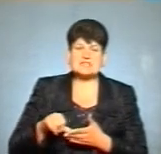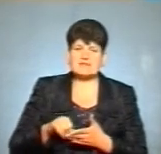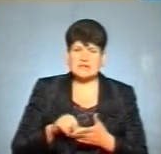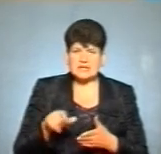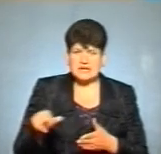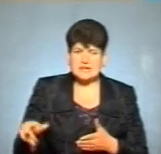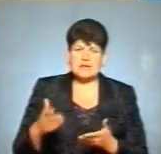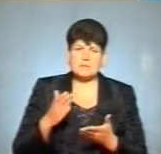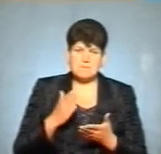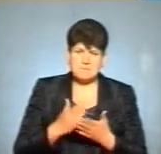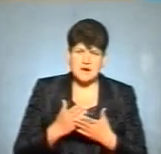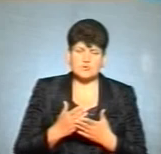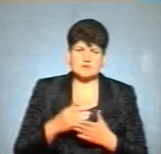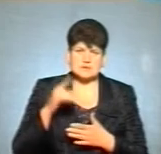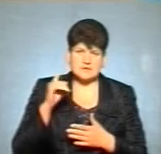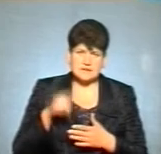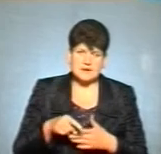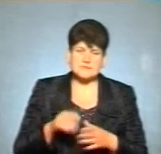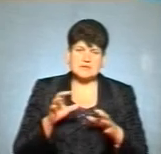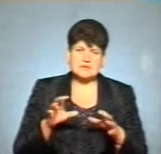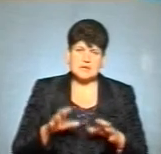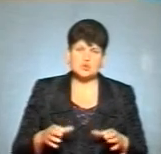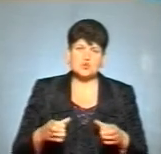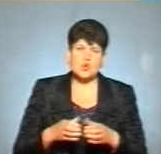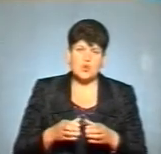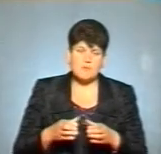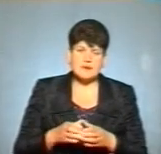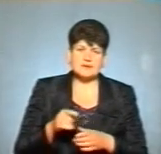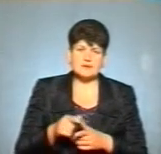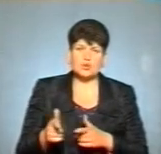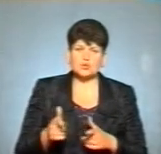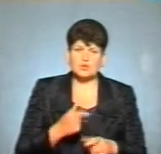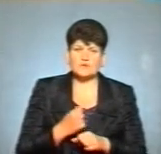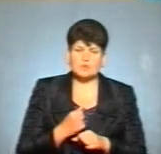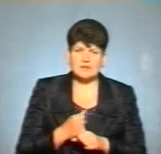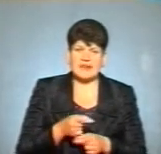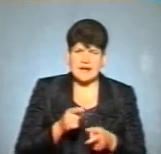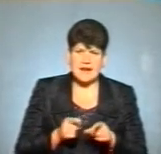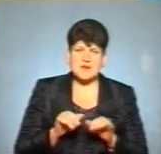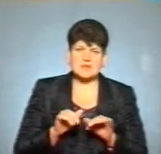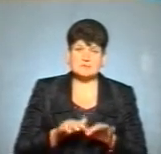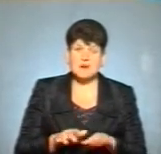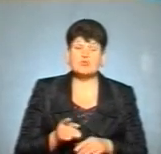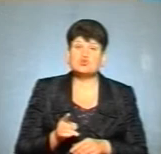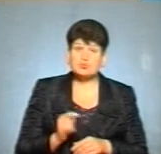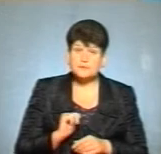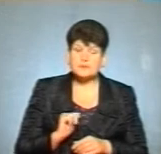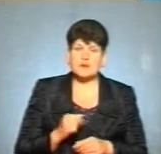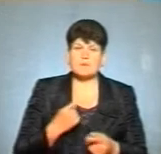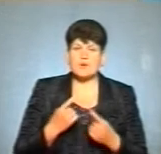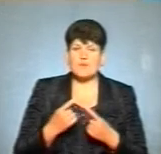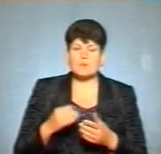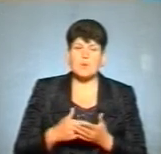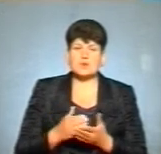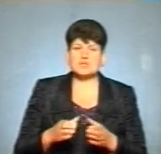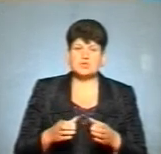мають певне визнання, певний статус в громаді, так, і ті, які готові робити реальні справи. Так, чому? Тому що, якщо говоримо про політичні